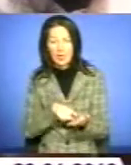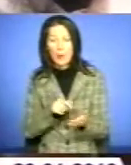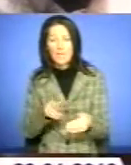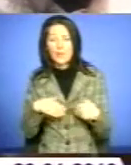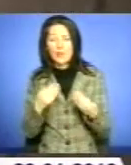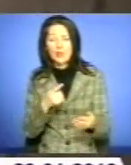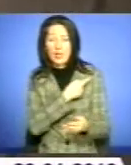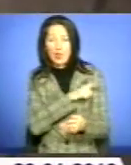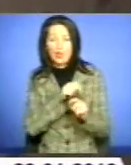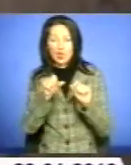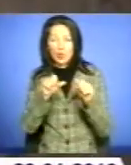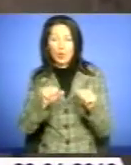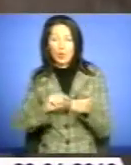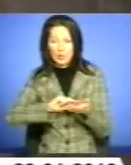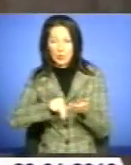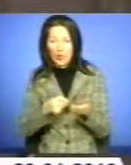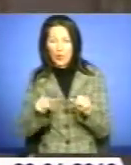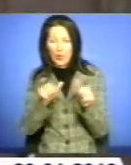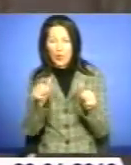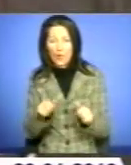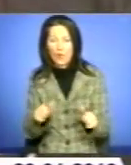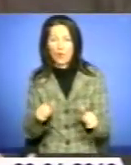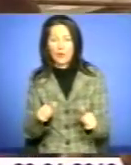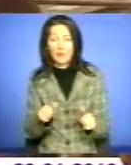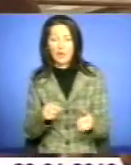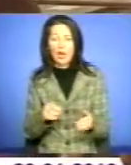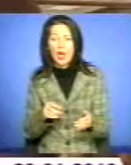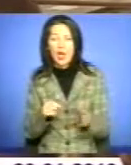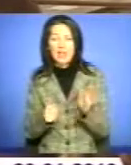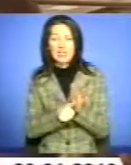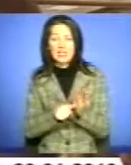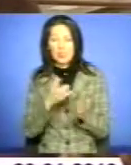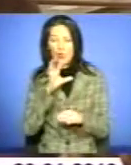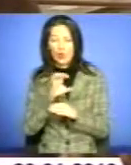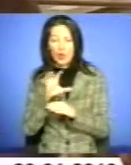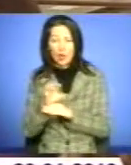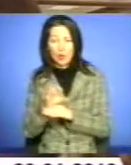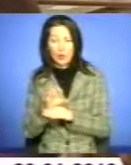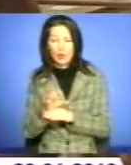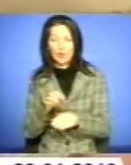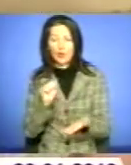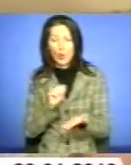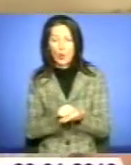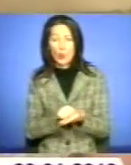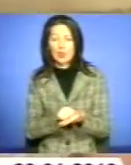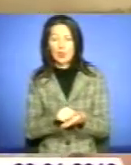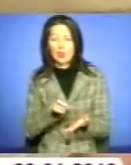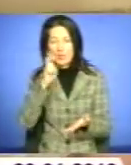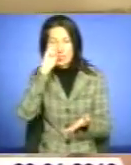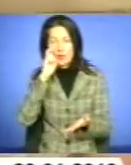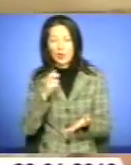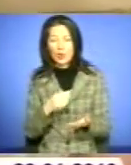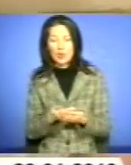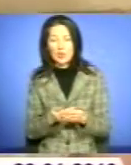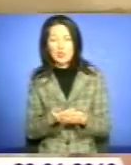медичну довідку форми 086 або її копію, 6 фотокарток розміром 3х4, документ державного взірця про раніше